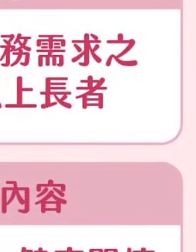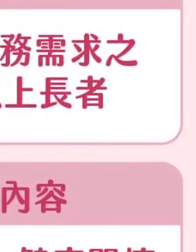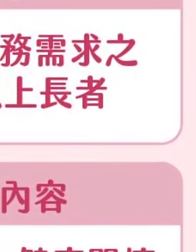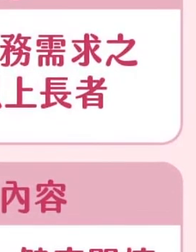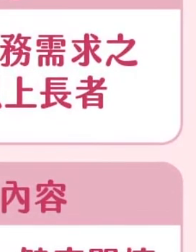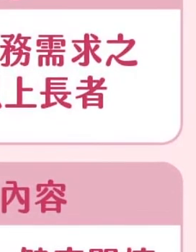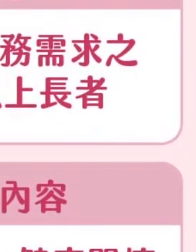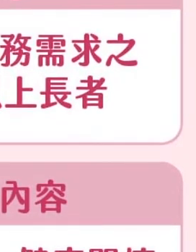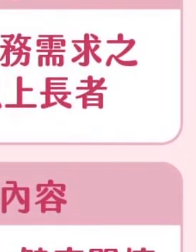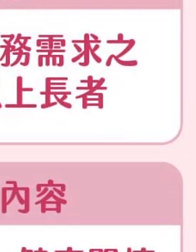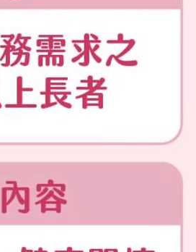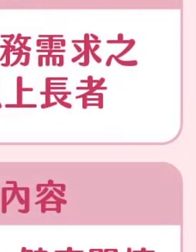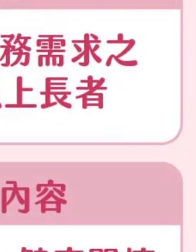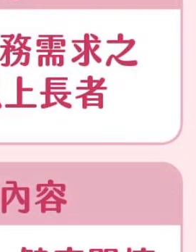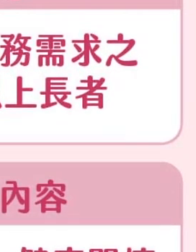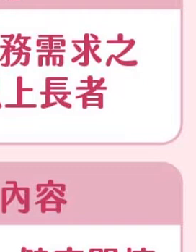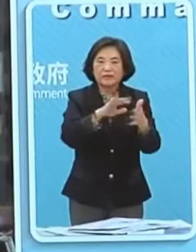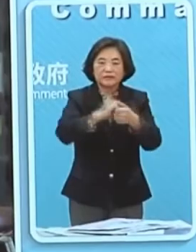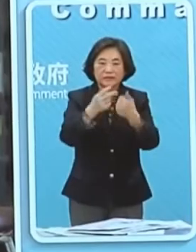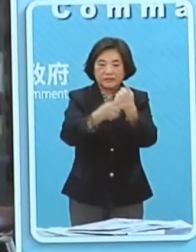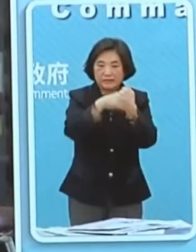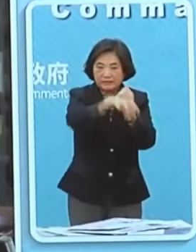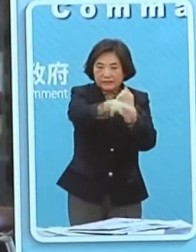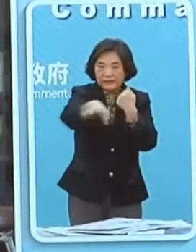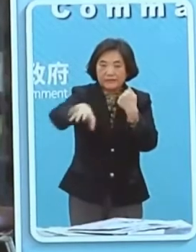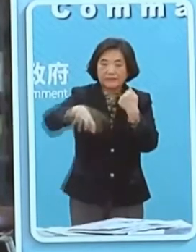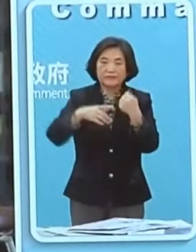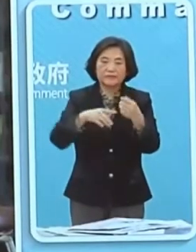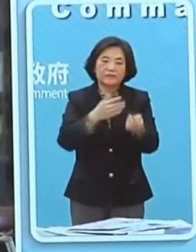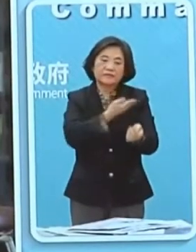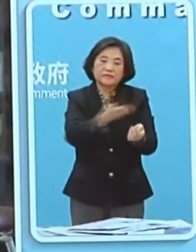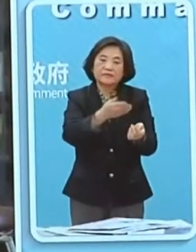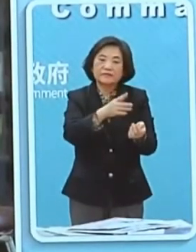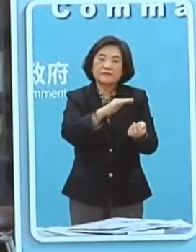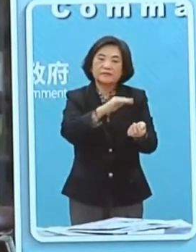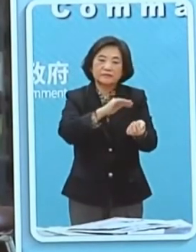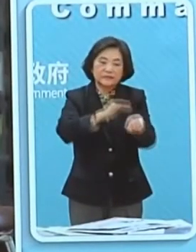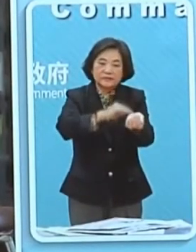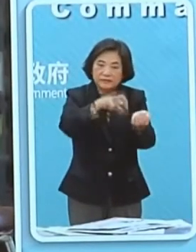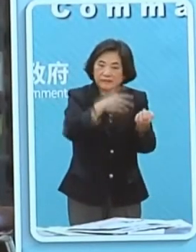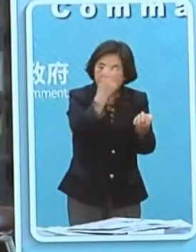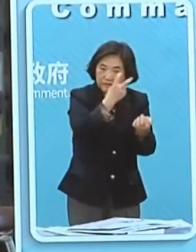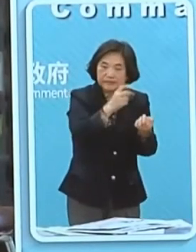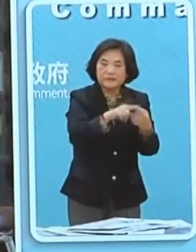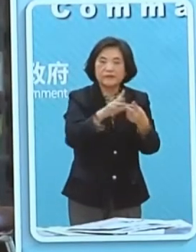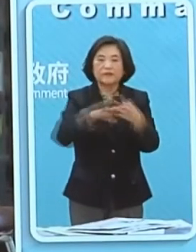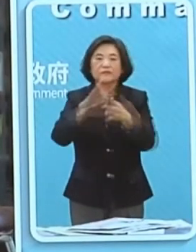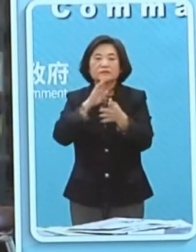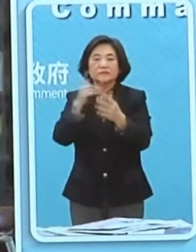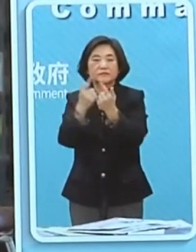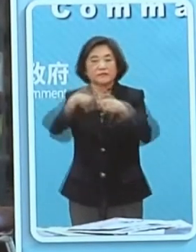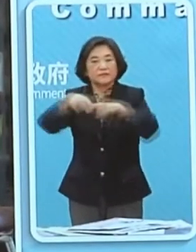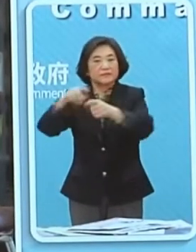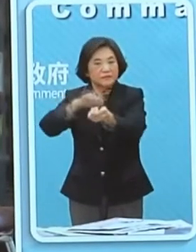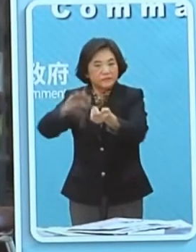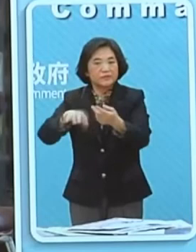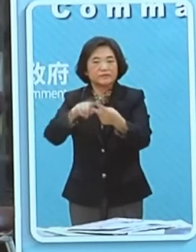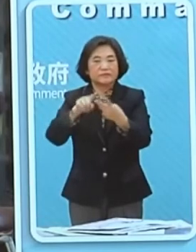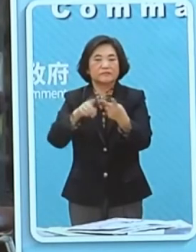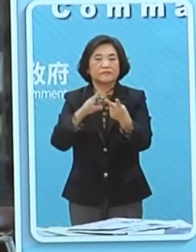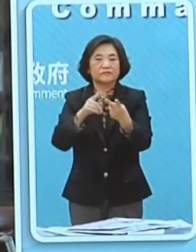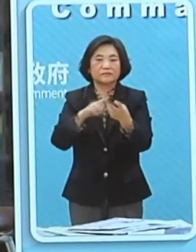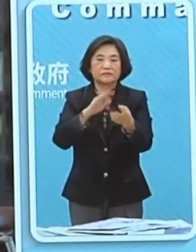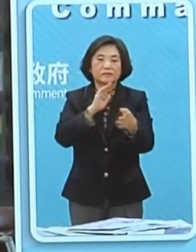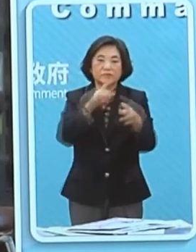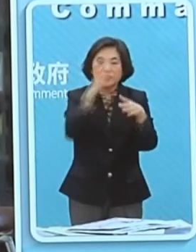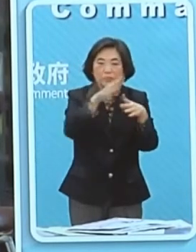式，那全市各里分配给诊所，还有台北市联合医院各院区来认养。那由医院或诊所